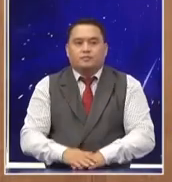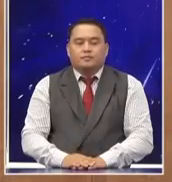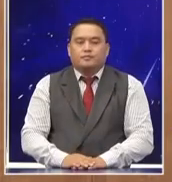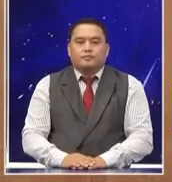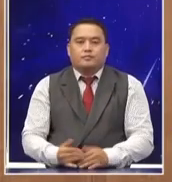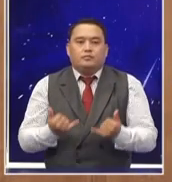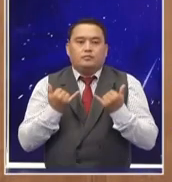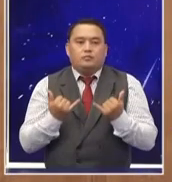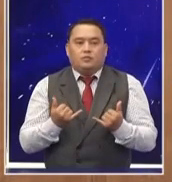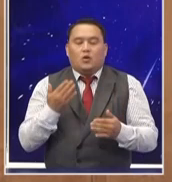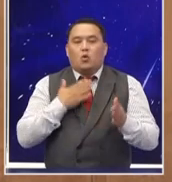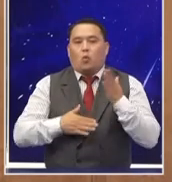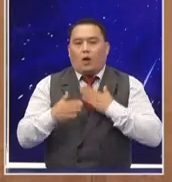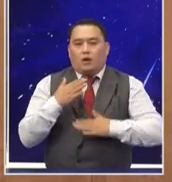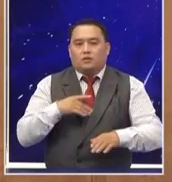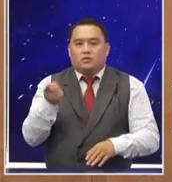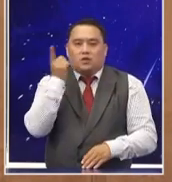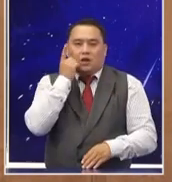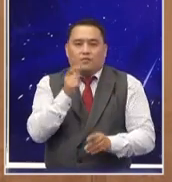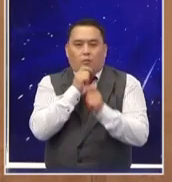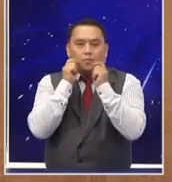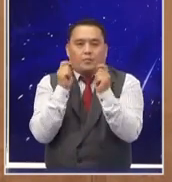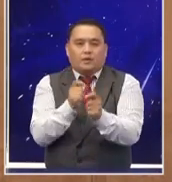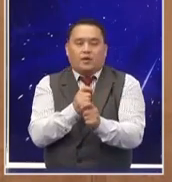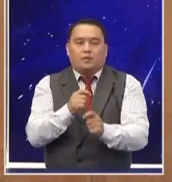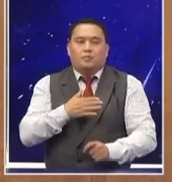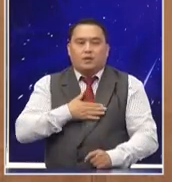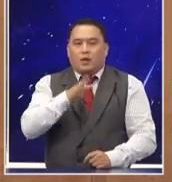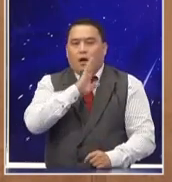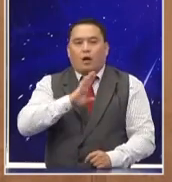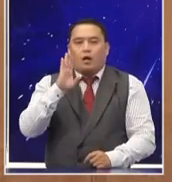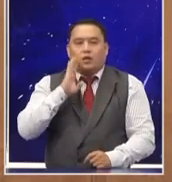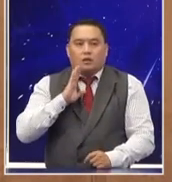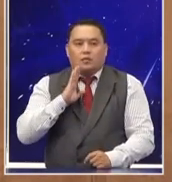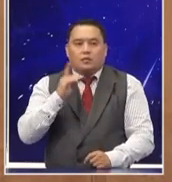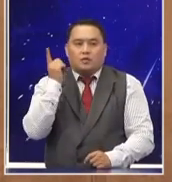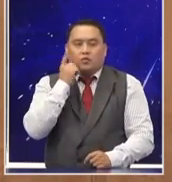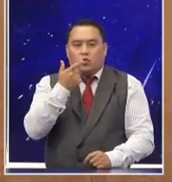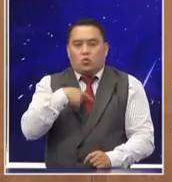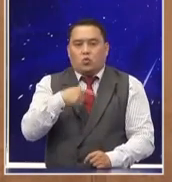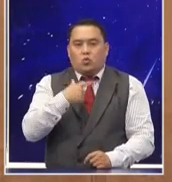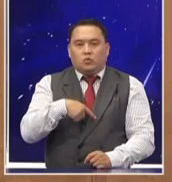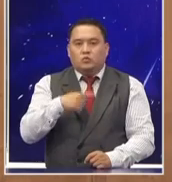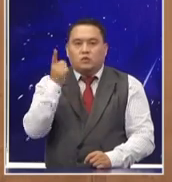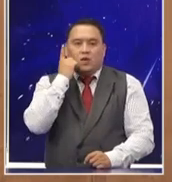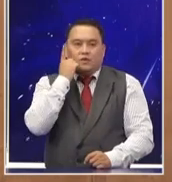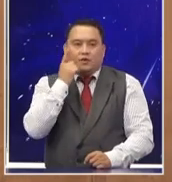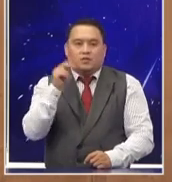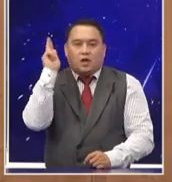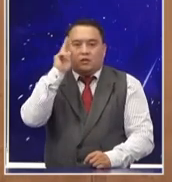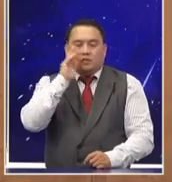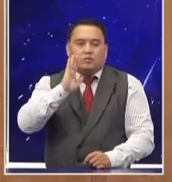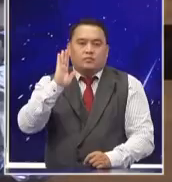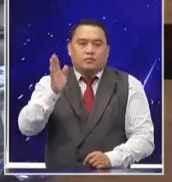Бүгінге өте қуаныштымын смартфон бергеніне. Енді анамның телефонын емес, өзімнің жеке телефонымен сабақты